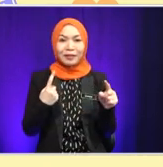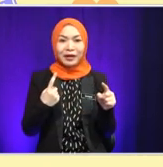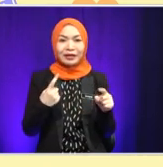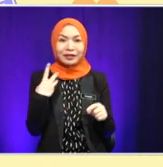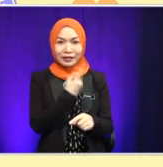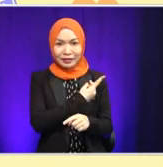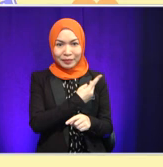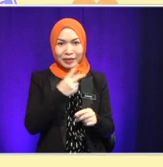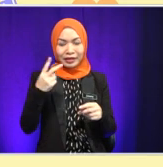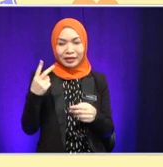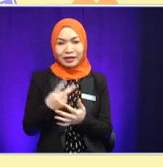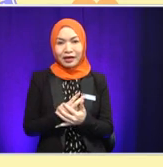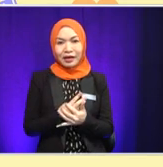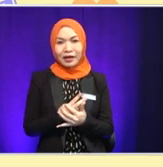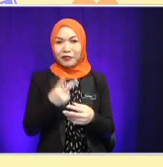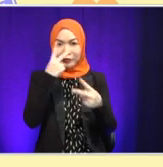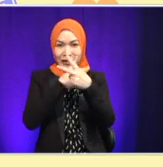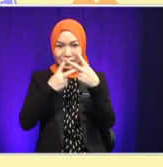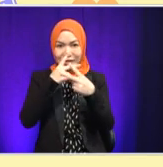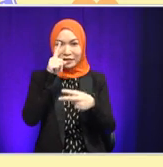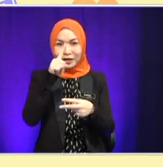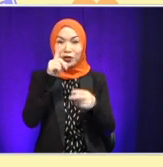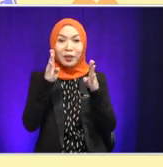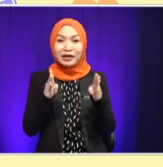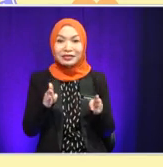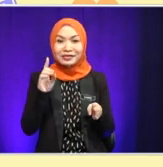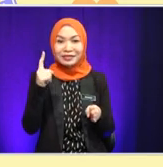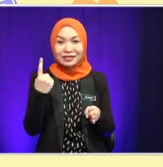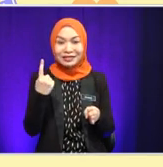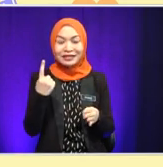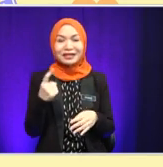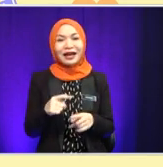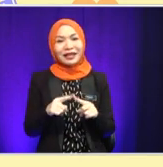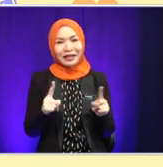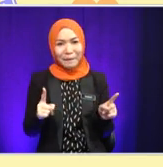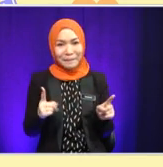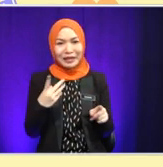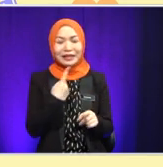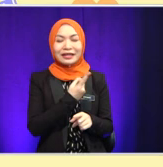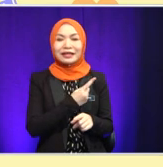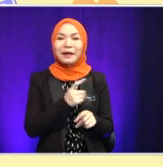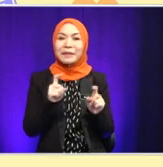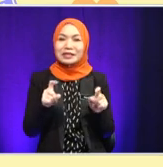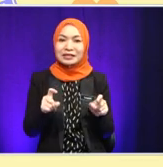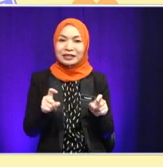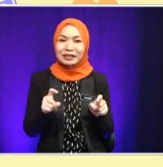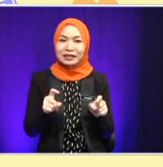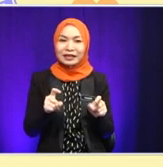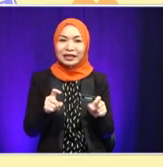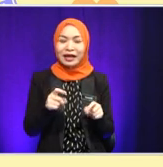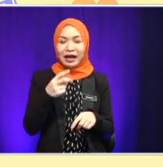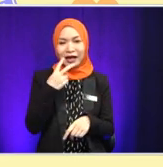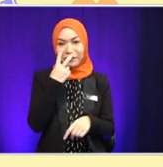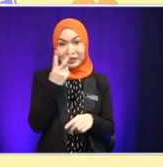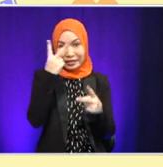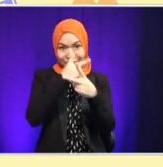katakan mengunjungi rumah satu kaum saja tapi rumah terbuka ini terbuka kepada semua kaum seperti terutamanya kepada jiranjiran di sekeliling ya dengan ini